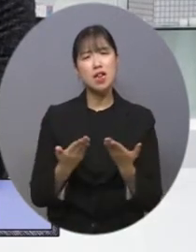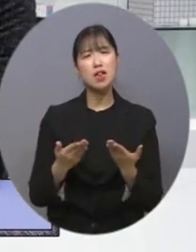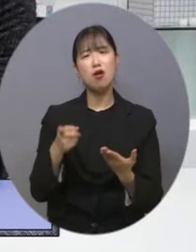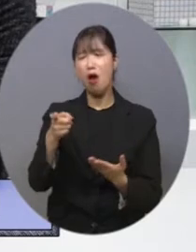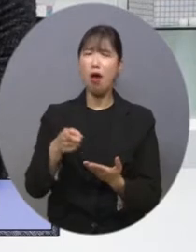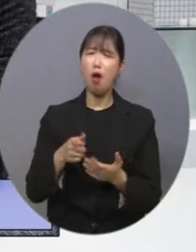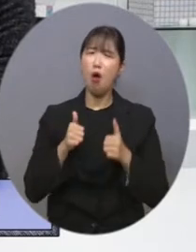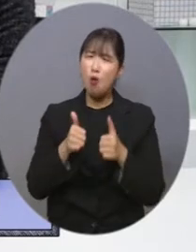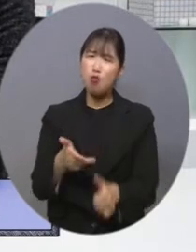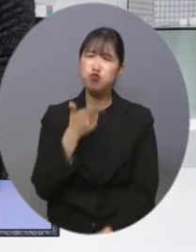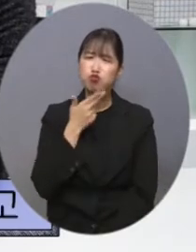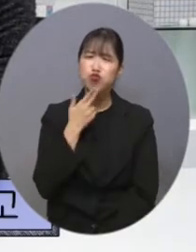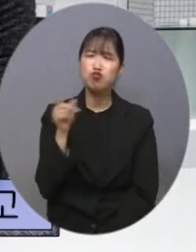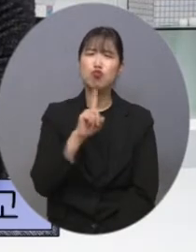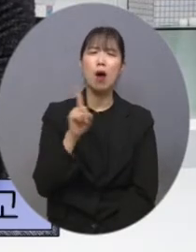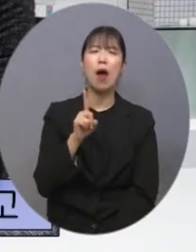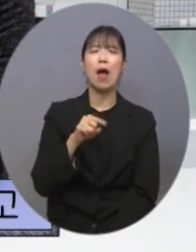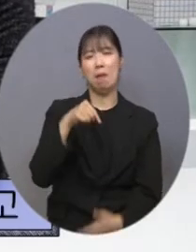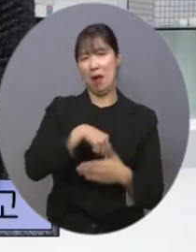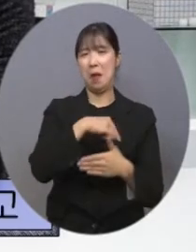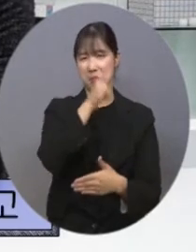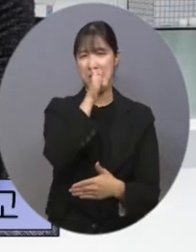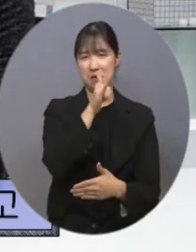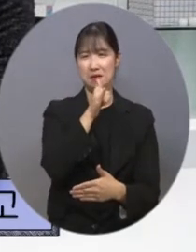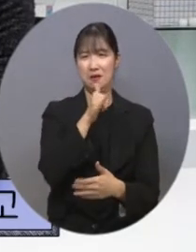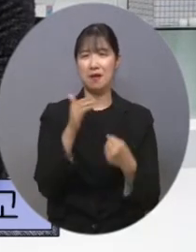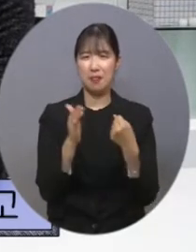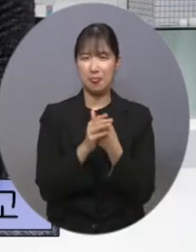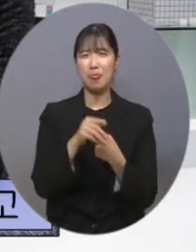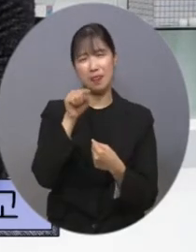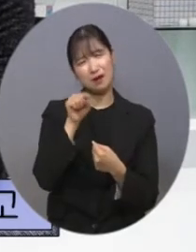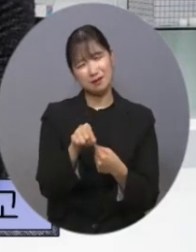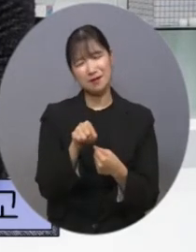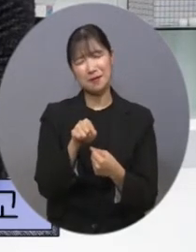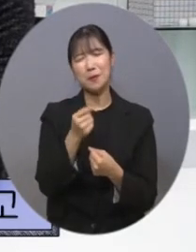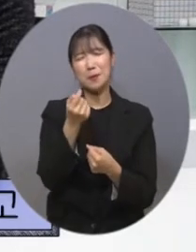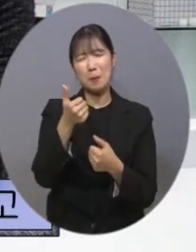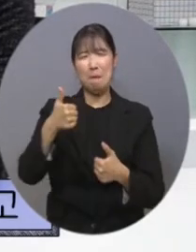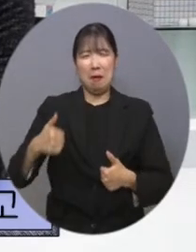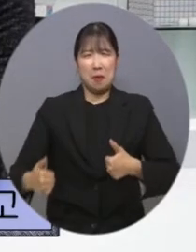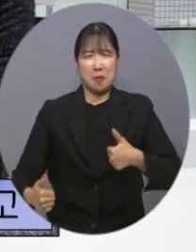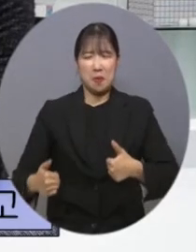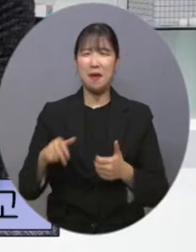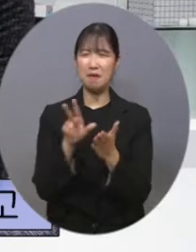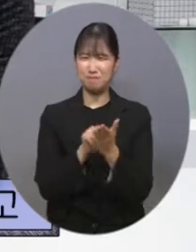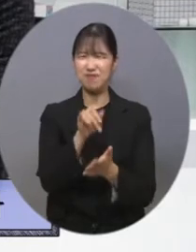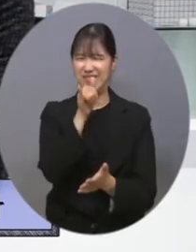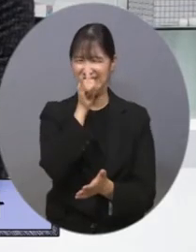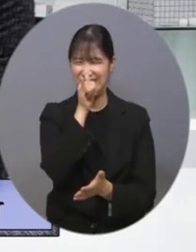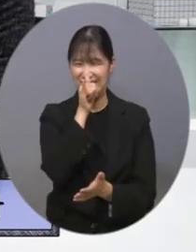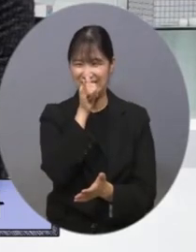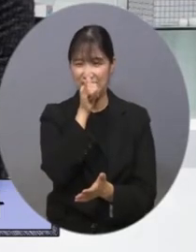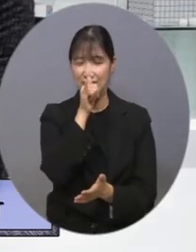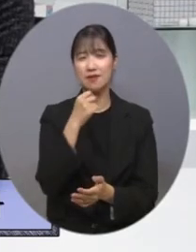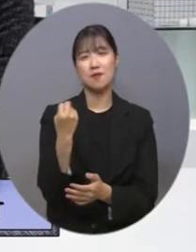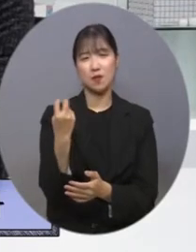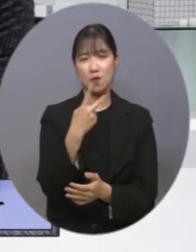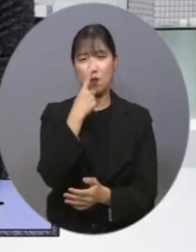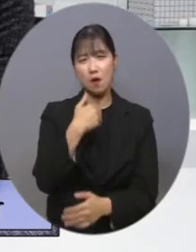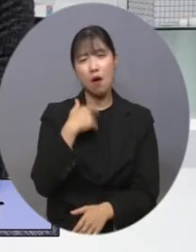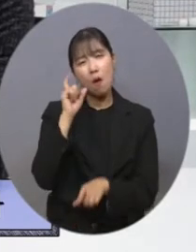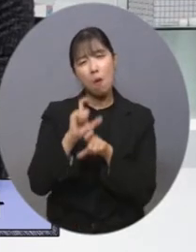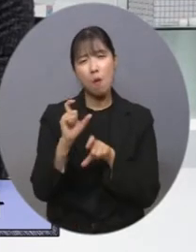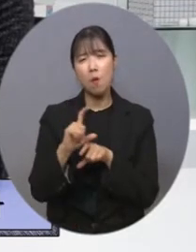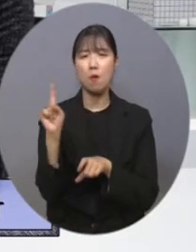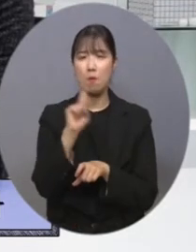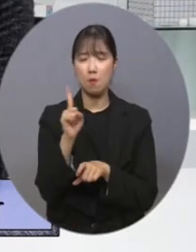더 잘 못하냐 이런 욕심들이 있더라고요. 그래서 그런 쪽 부분들의 알력들이 좀 있었고. 그 다음에는 또 저희들이